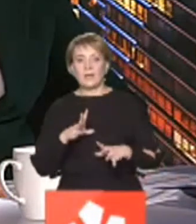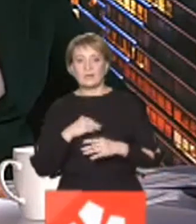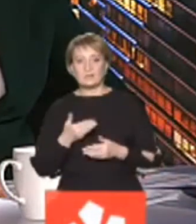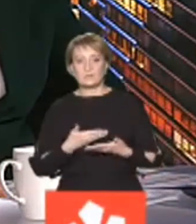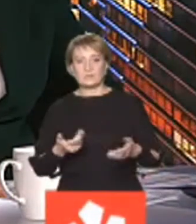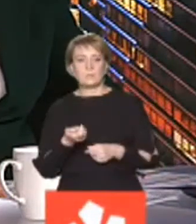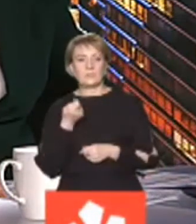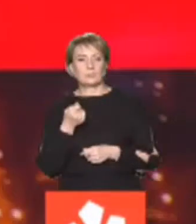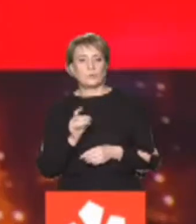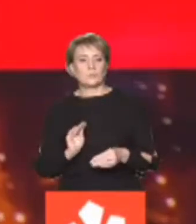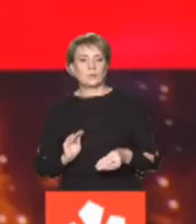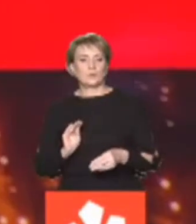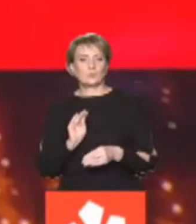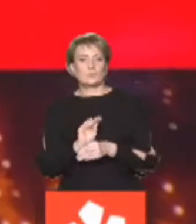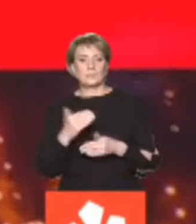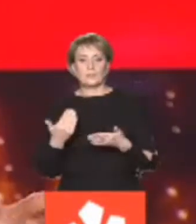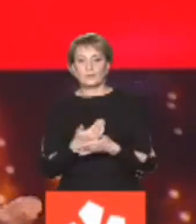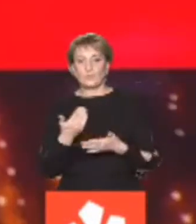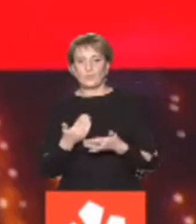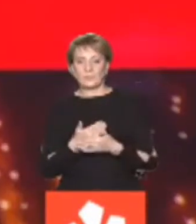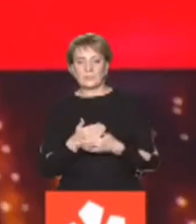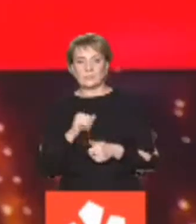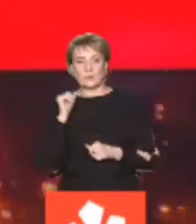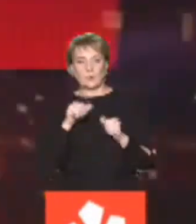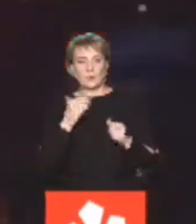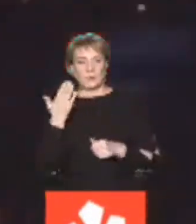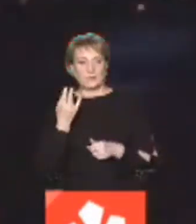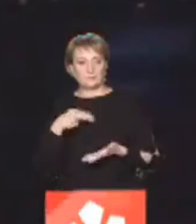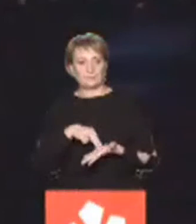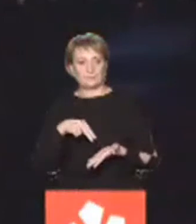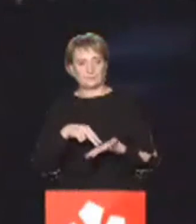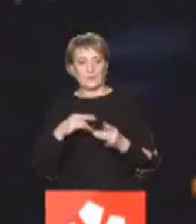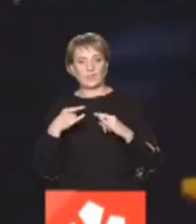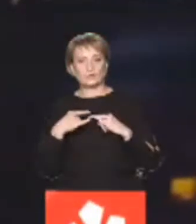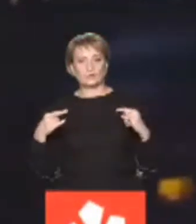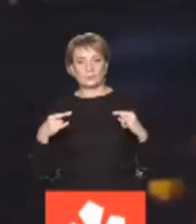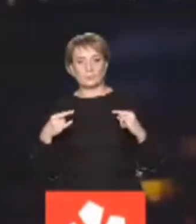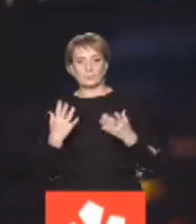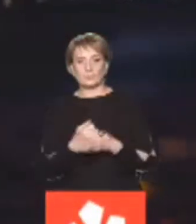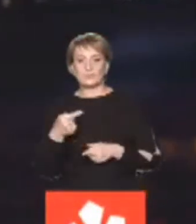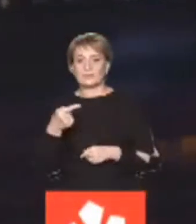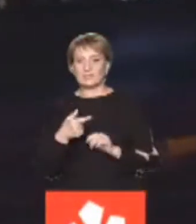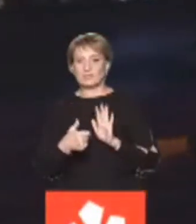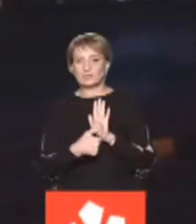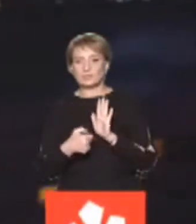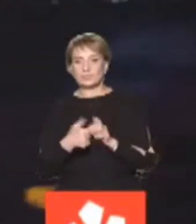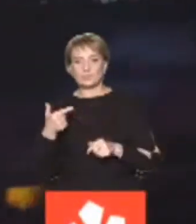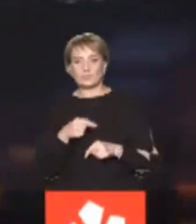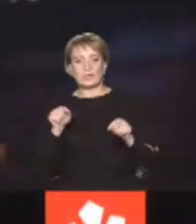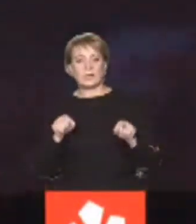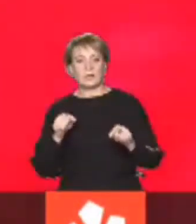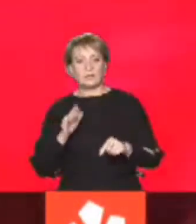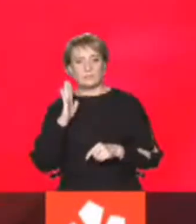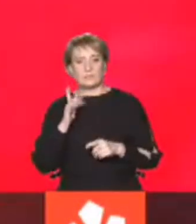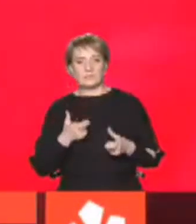Ну і трошки ми вам додамо новорічного настрою. Торік середня вартість новорічного столу складала 1600 гривень. Цьогоріч